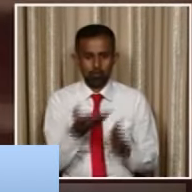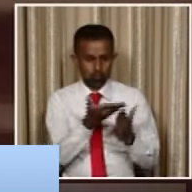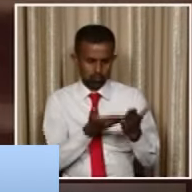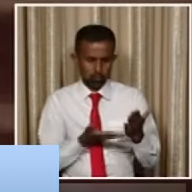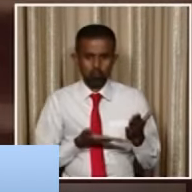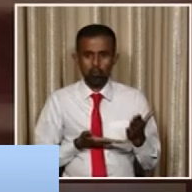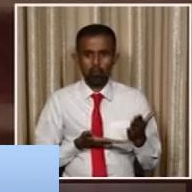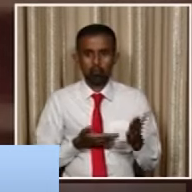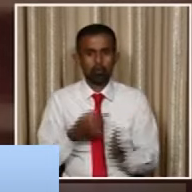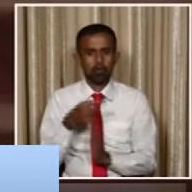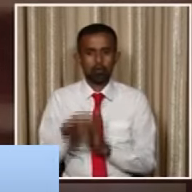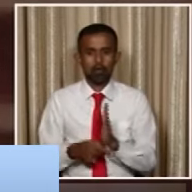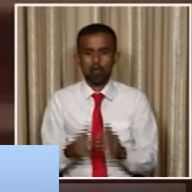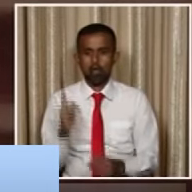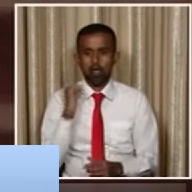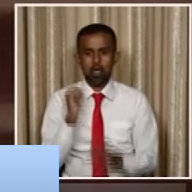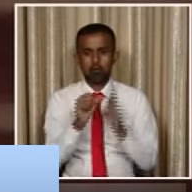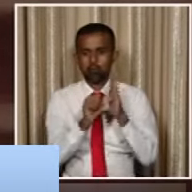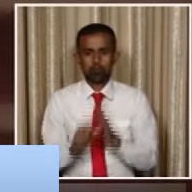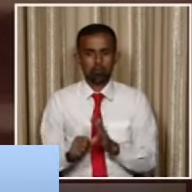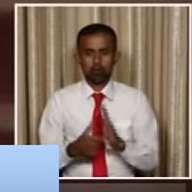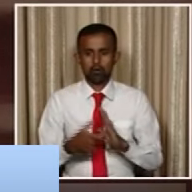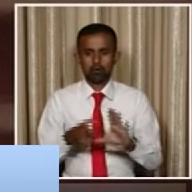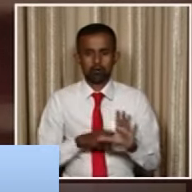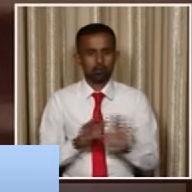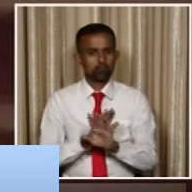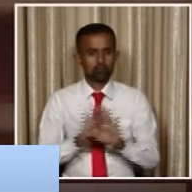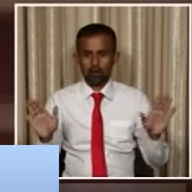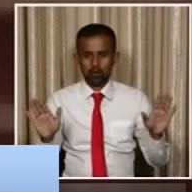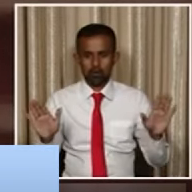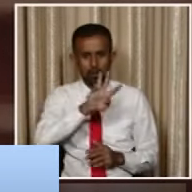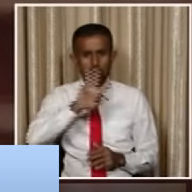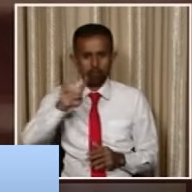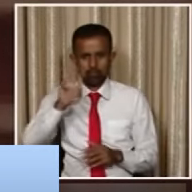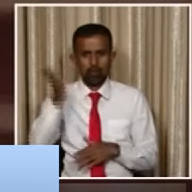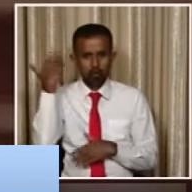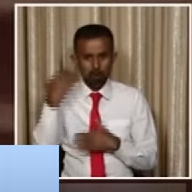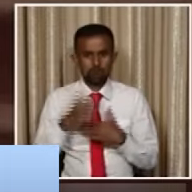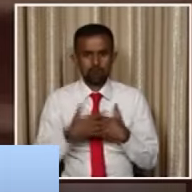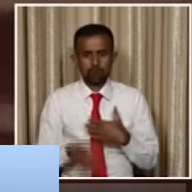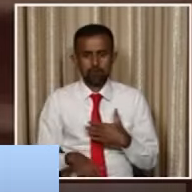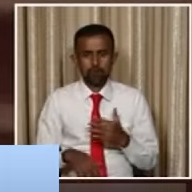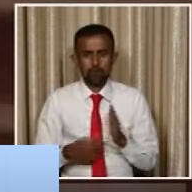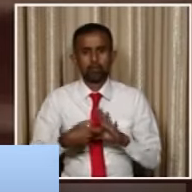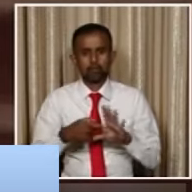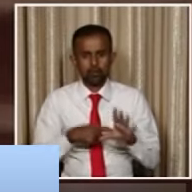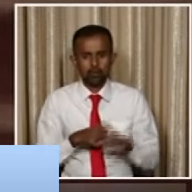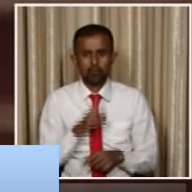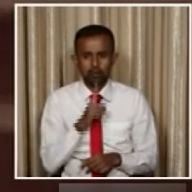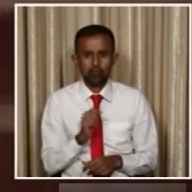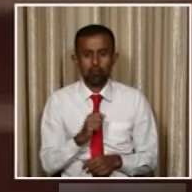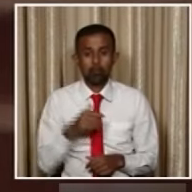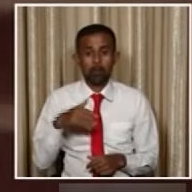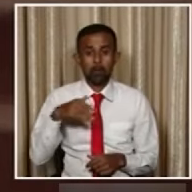කවුරුවක්වත් මේ රටේ රණවිරුවන් පාවල දෙන උත්සාහ කරන්නේ නැහැ. අපේ මොලේ හොන් නරක් වෙලා නැහැ නේ. මේකෙන් උත්සාහ කරන්නේ පිට